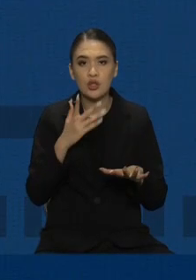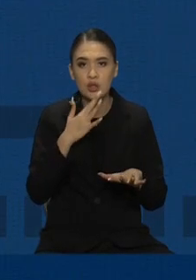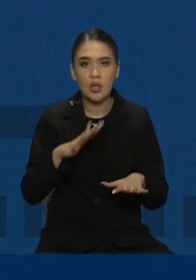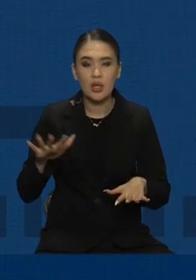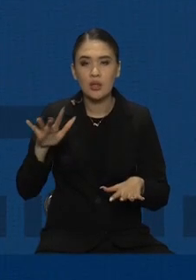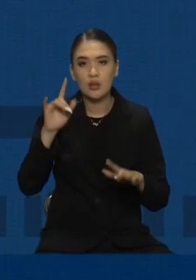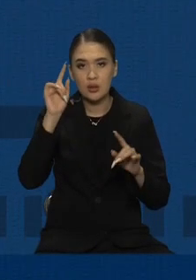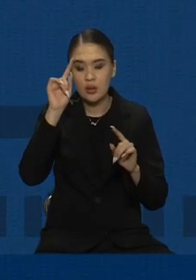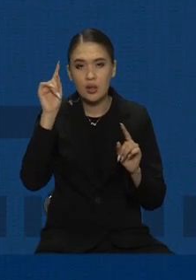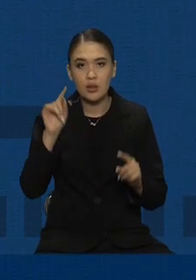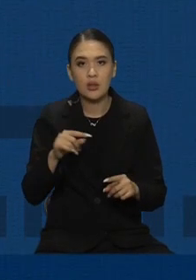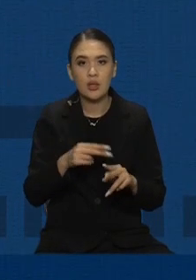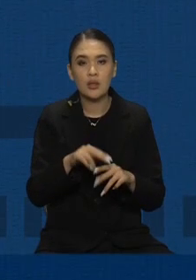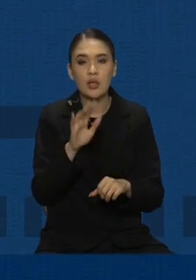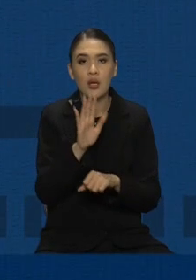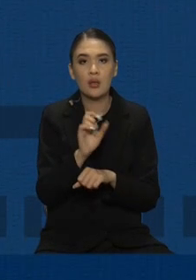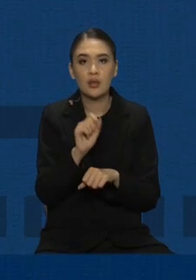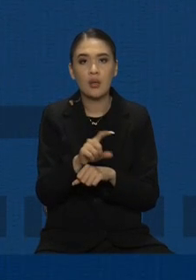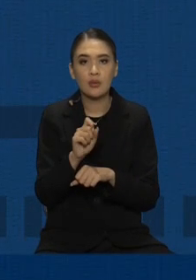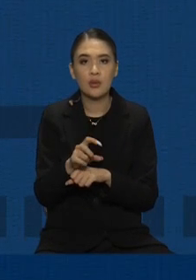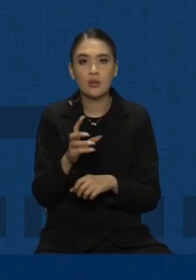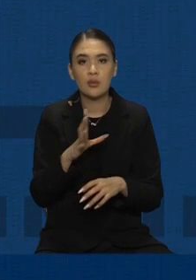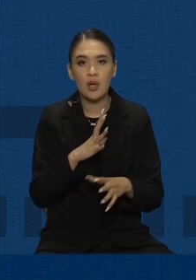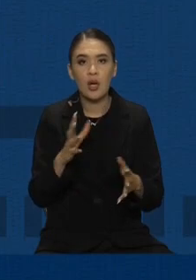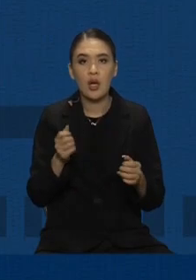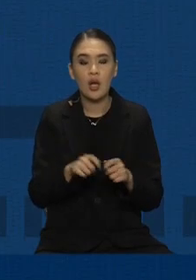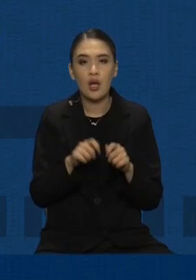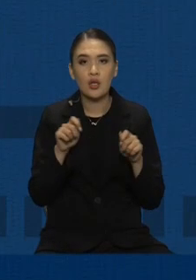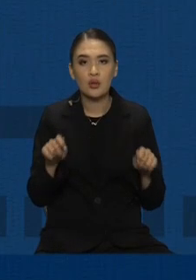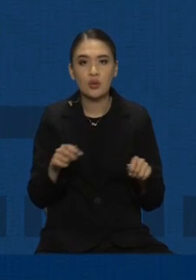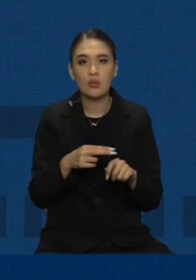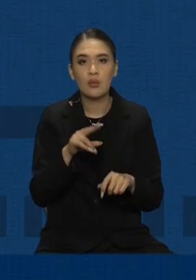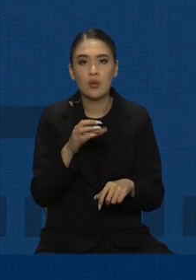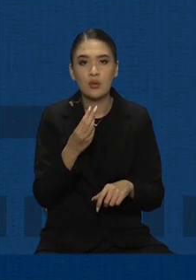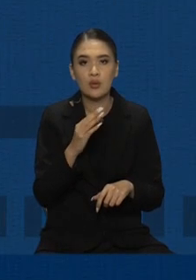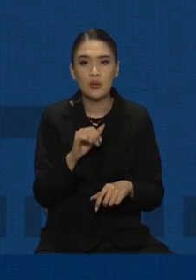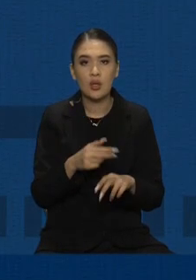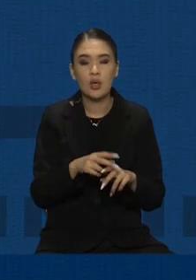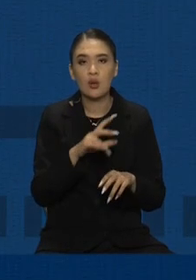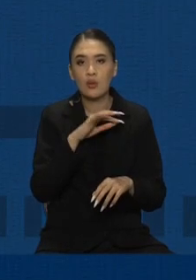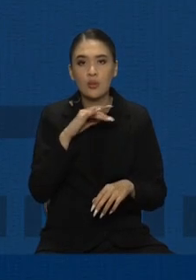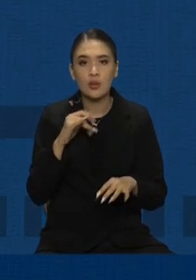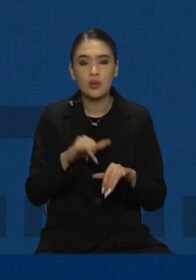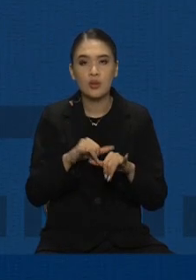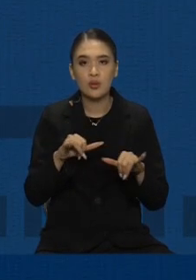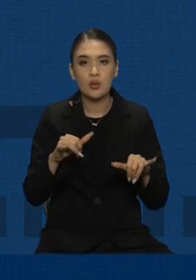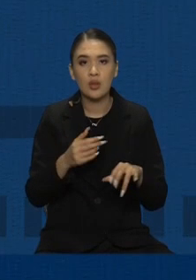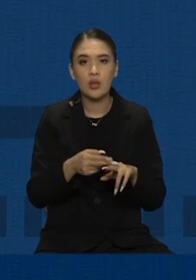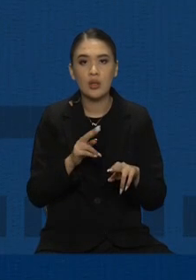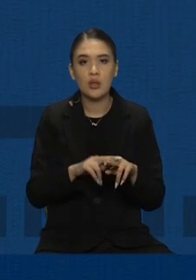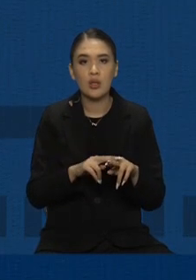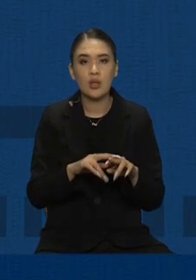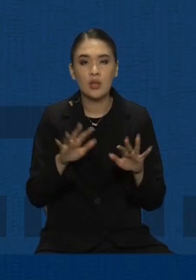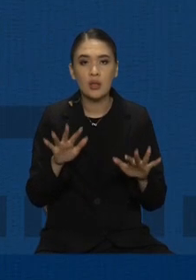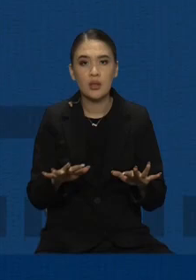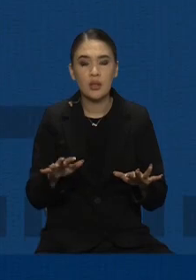танымалы маркетплейстер үшін тапсырыс беру пункттерін ашу, қоймалар мен поштамат жерлерін көбейту көзделген. Сондай-ақ шалғай елді